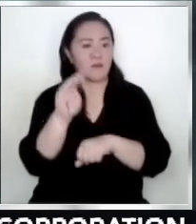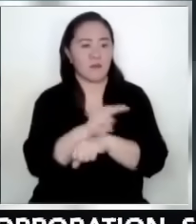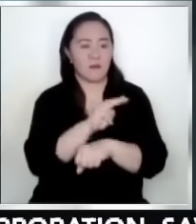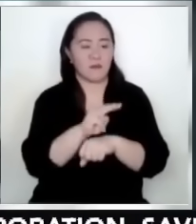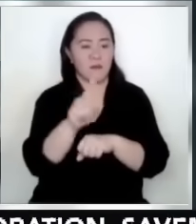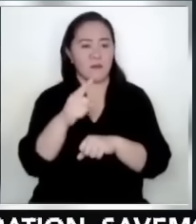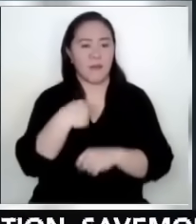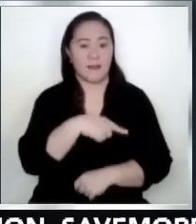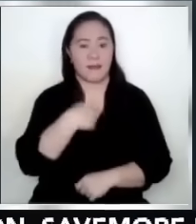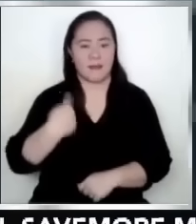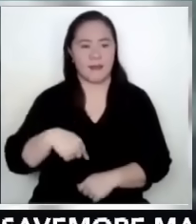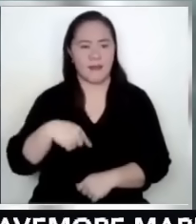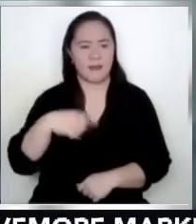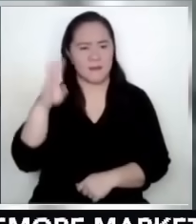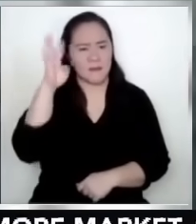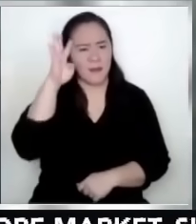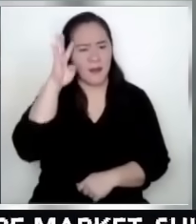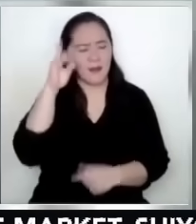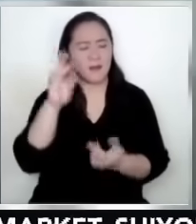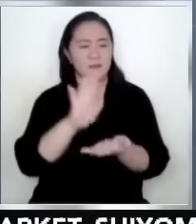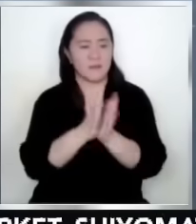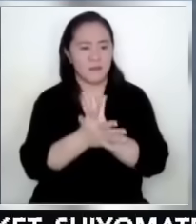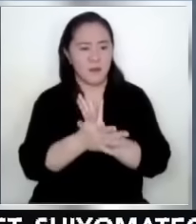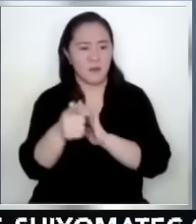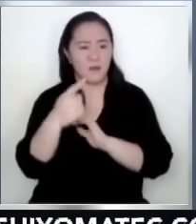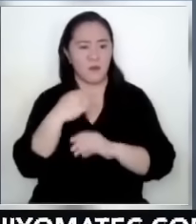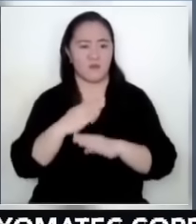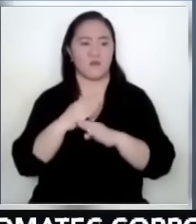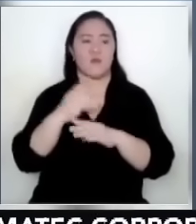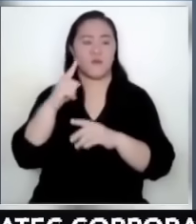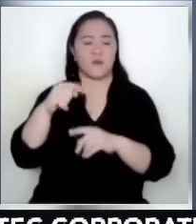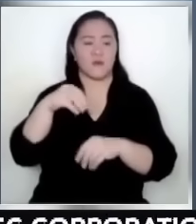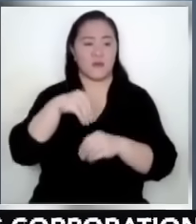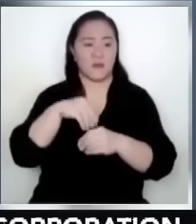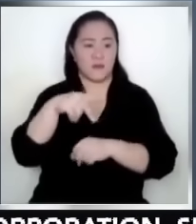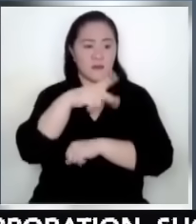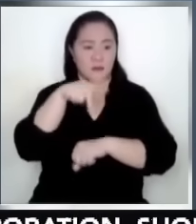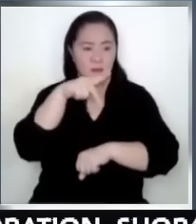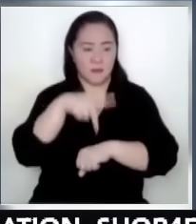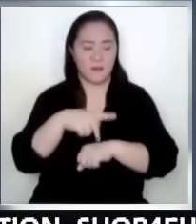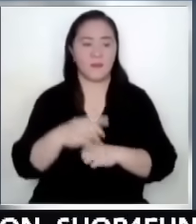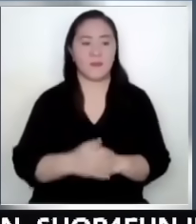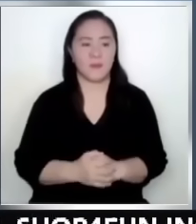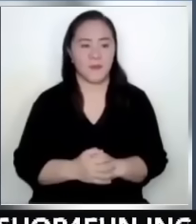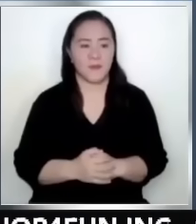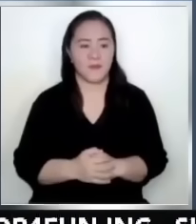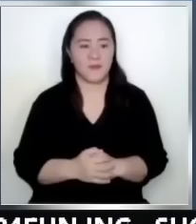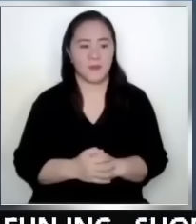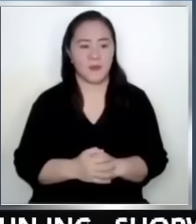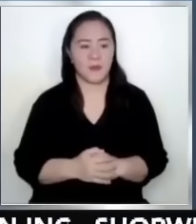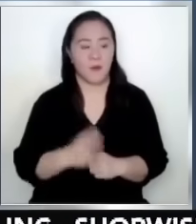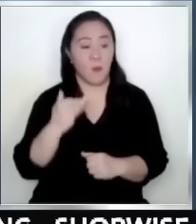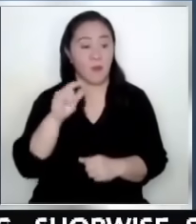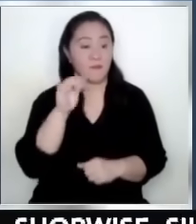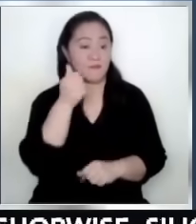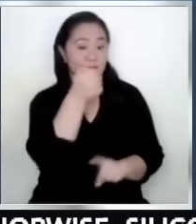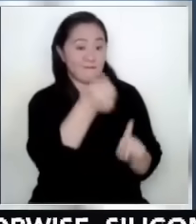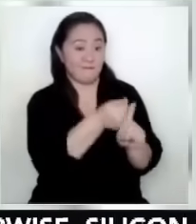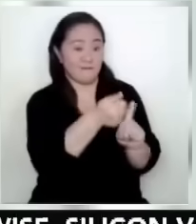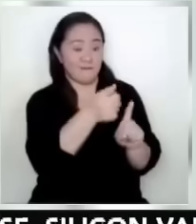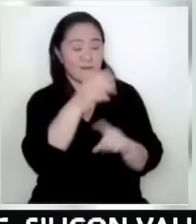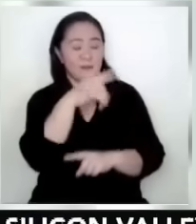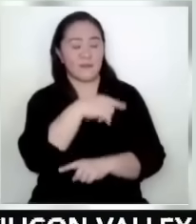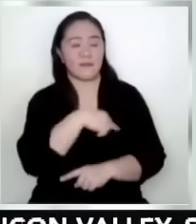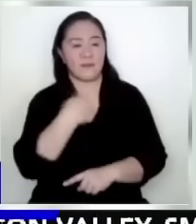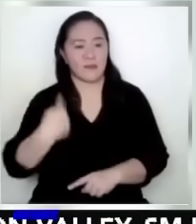sa pagdindig ng Pilipinas laban sa kanila. The Chinese are suffering from what you call cognitive dissonance. I have noticed a different comments.